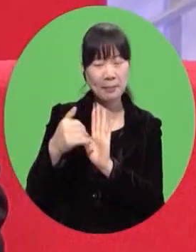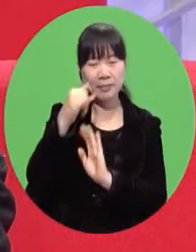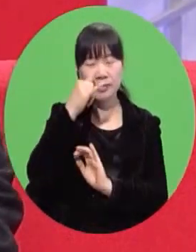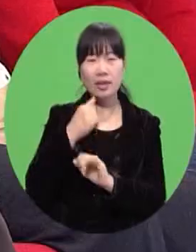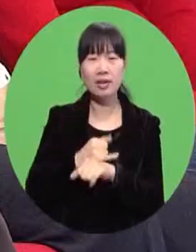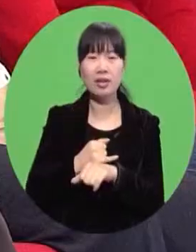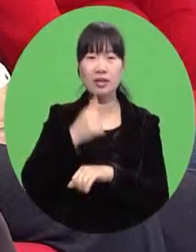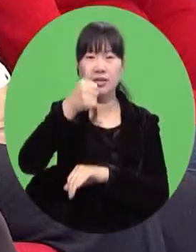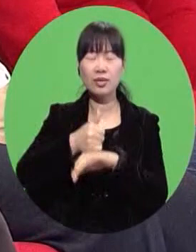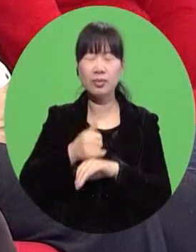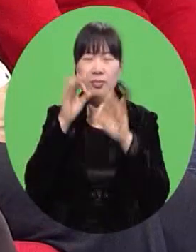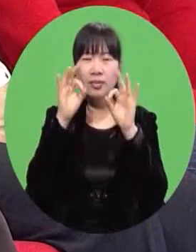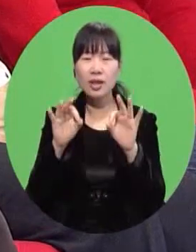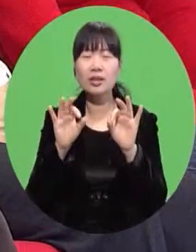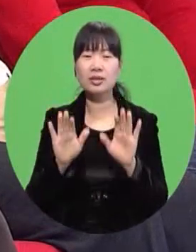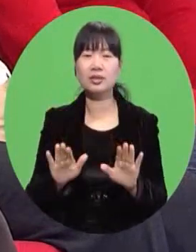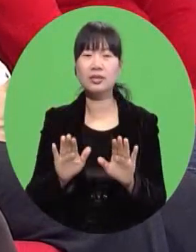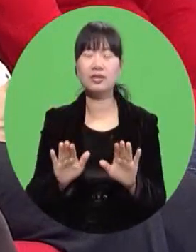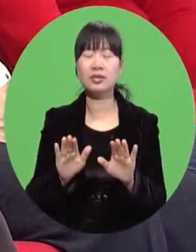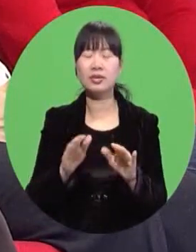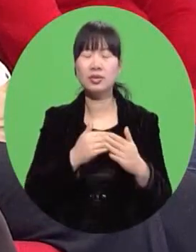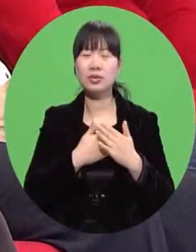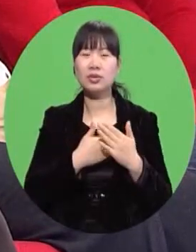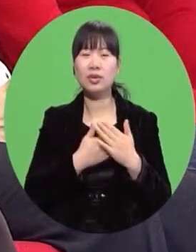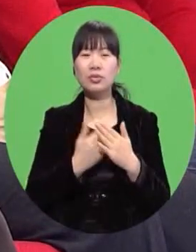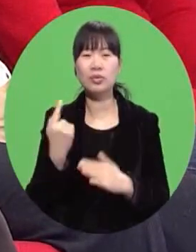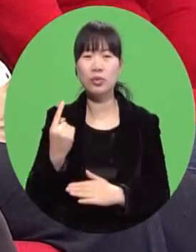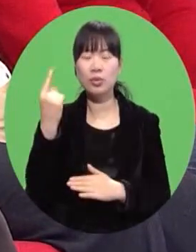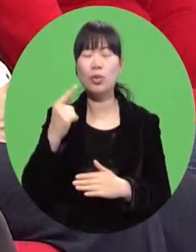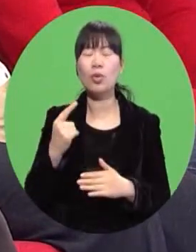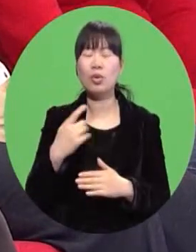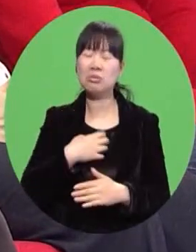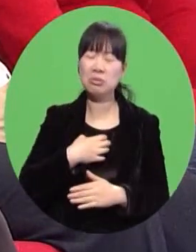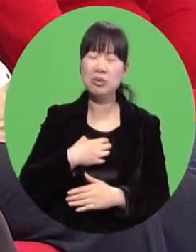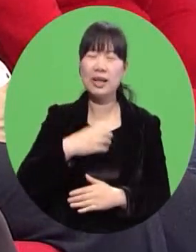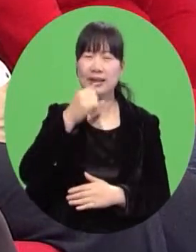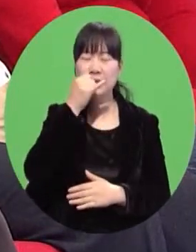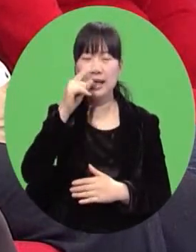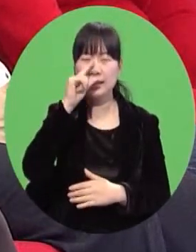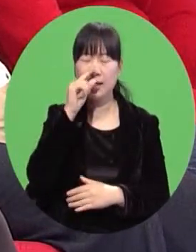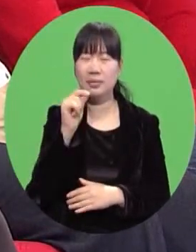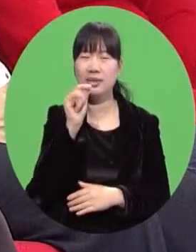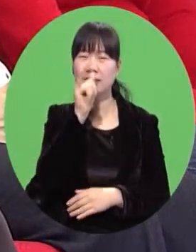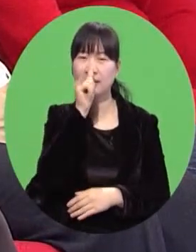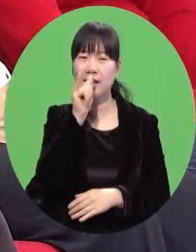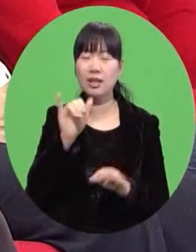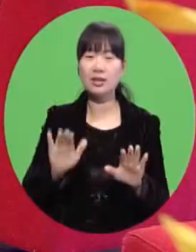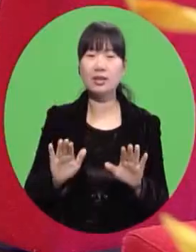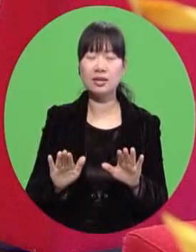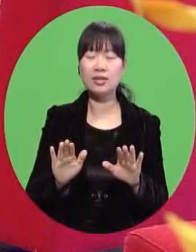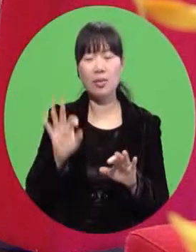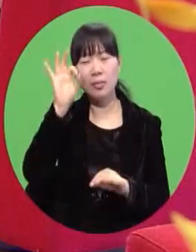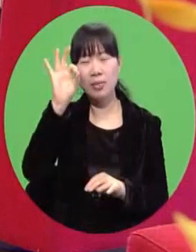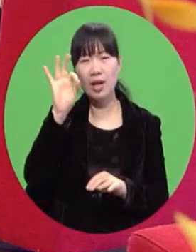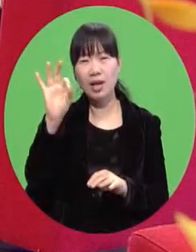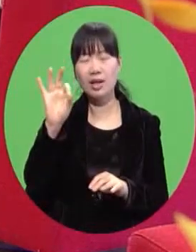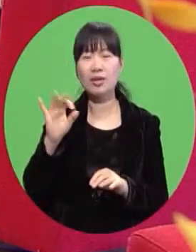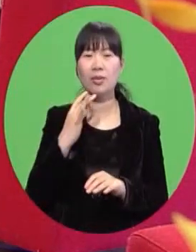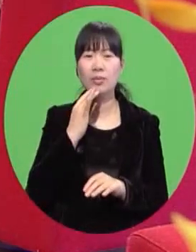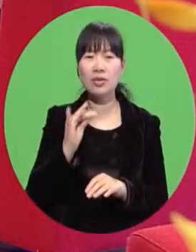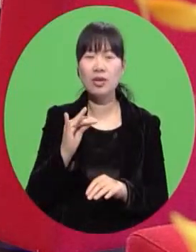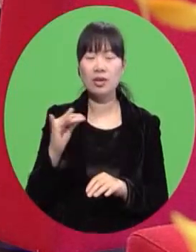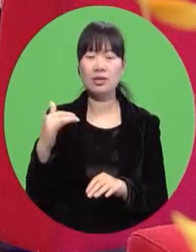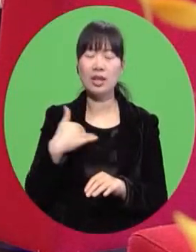어쨌든 결론적으로 봤을 때는 이 아이는 좀 긴장감이 높고 불안한 아이다. 예민하다. 네, 네. 그리고 제가 이제 내다보건데 물론 이제 아이들은